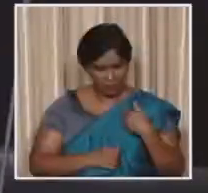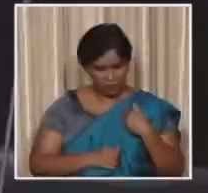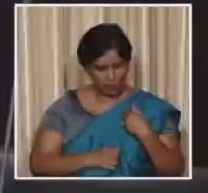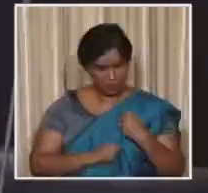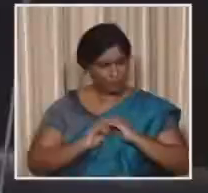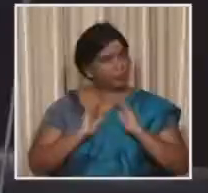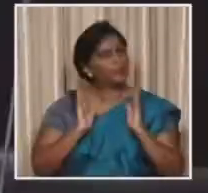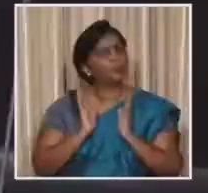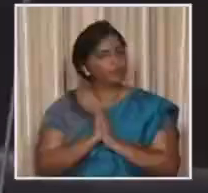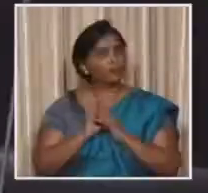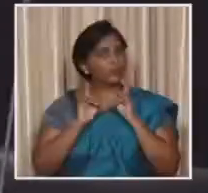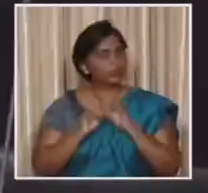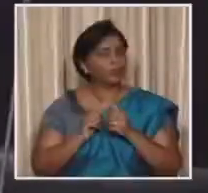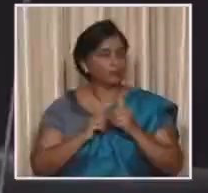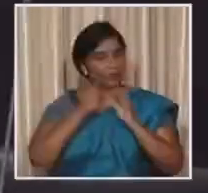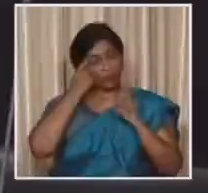මේ මේම කලත්